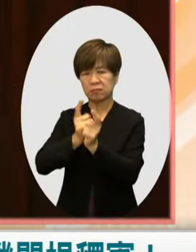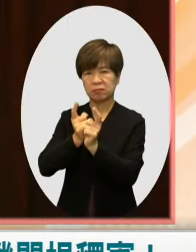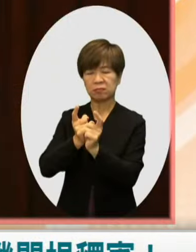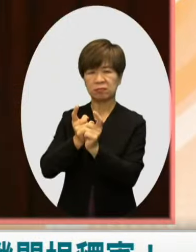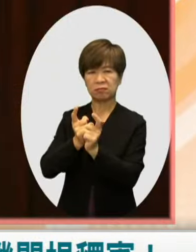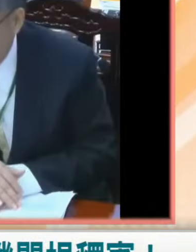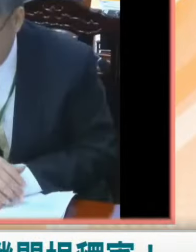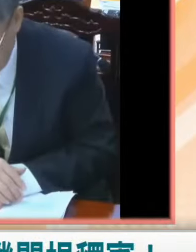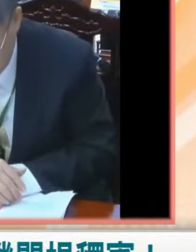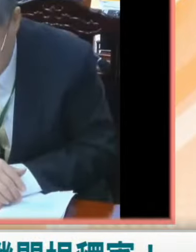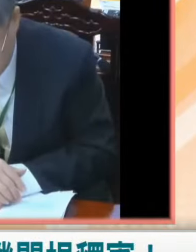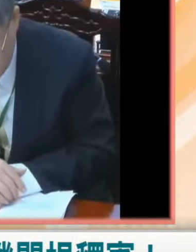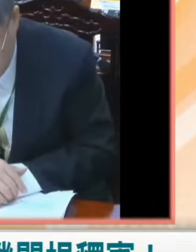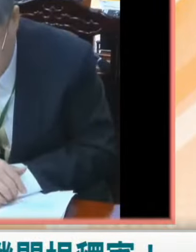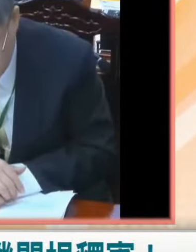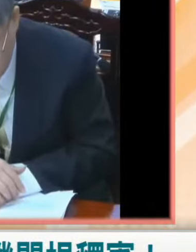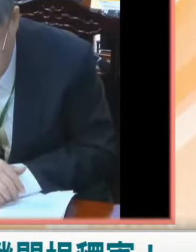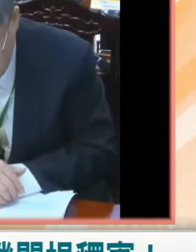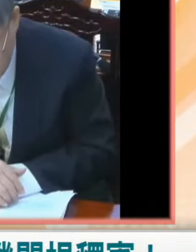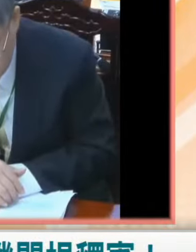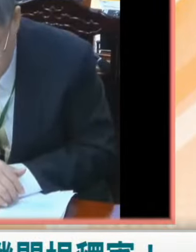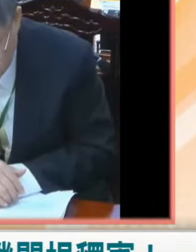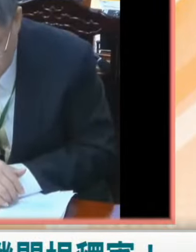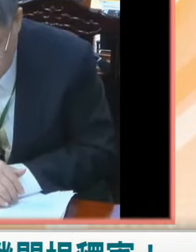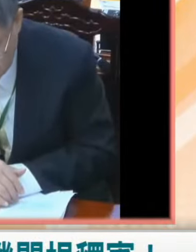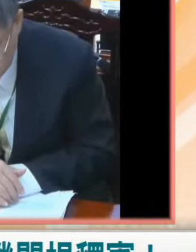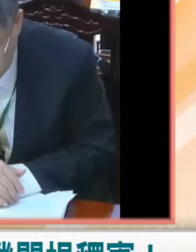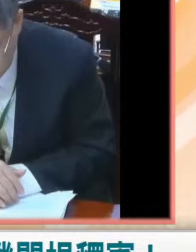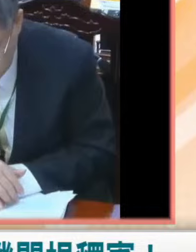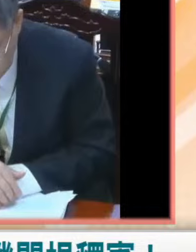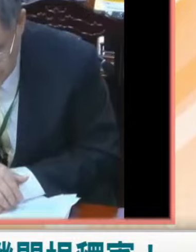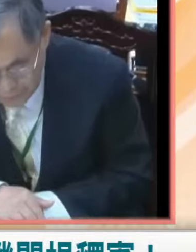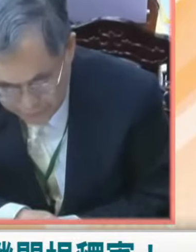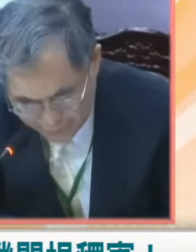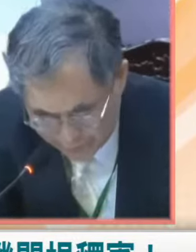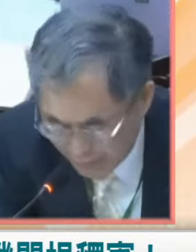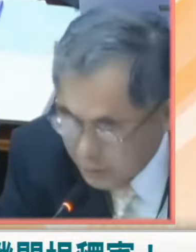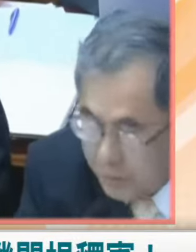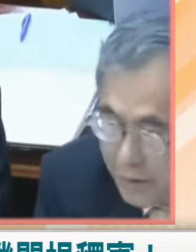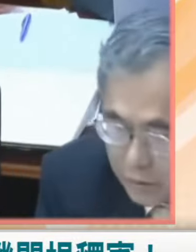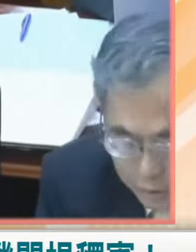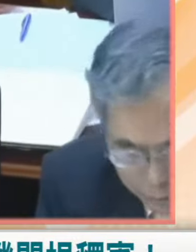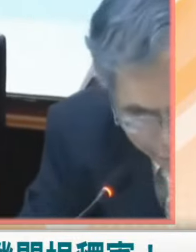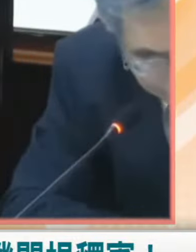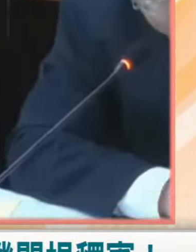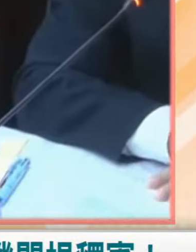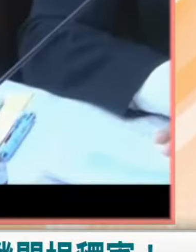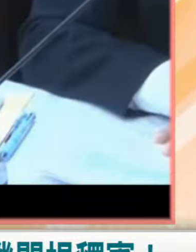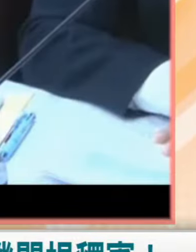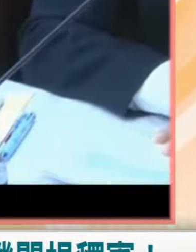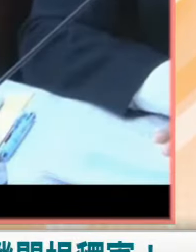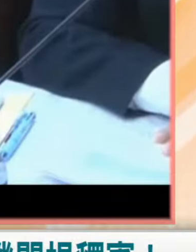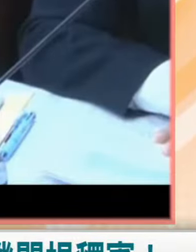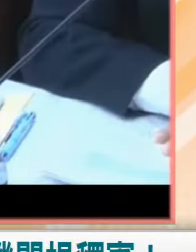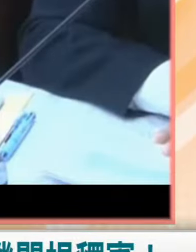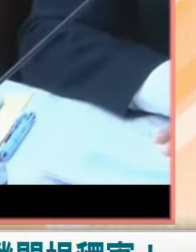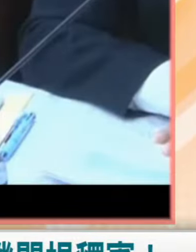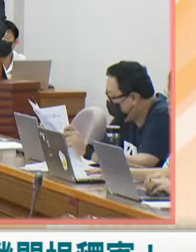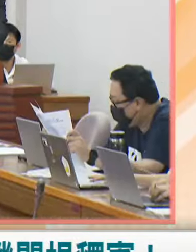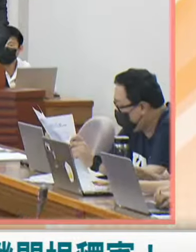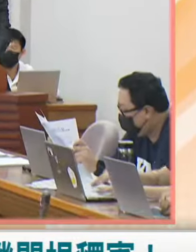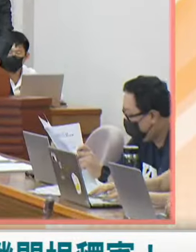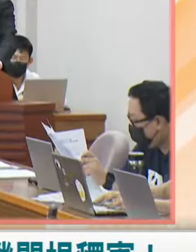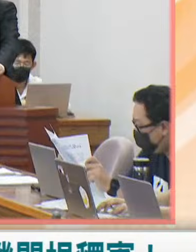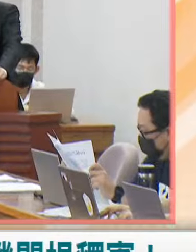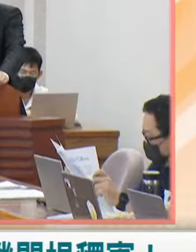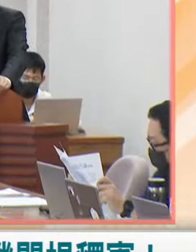处分、暂停处分的这个代志。 对，到底要不要暂时处分这样子？ 现在要暂时暂停处分，因为。法律